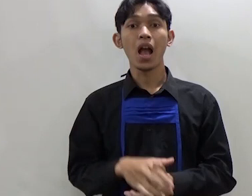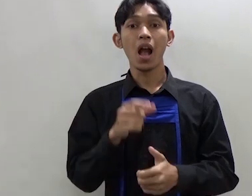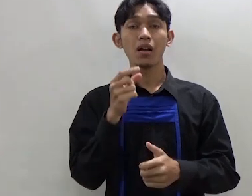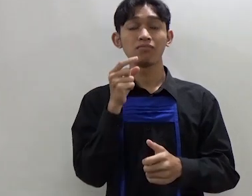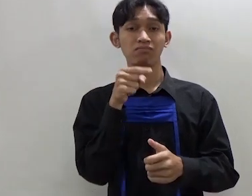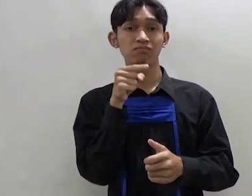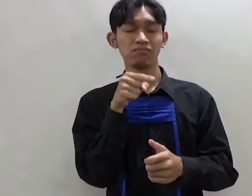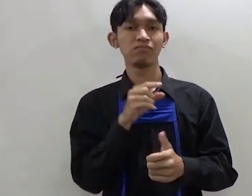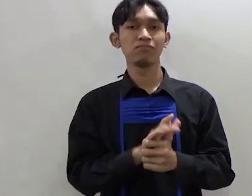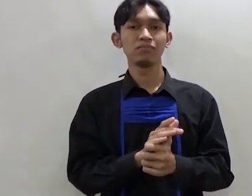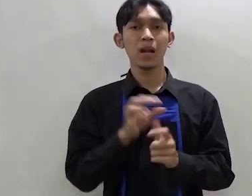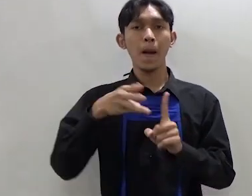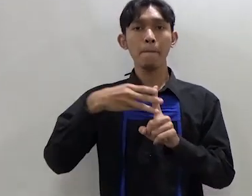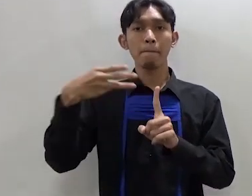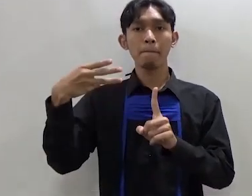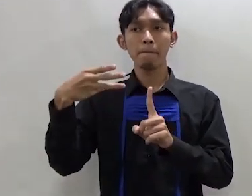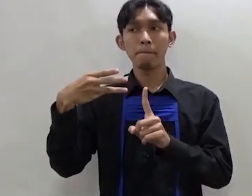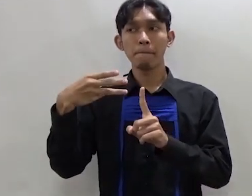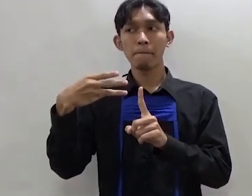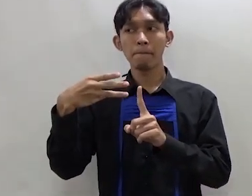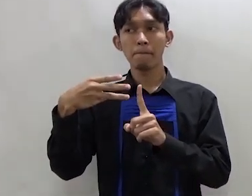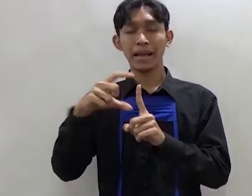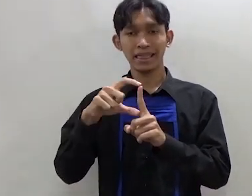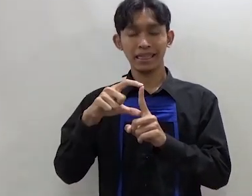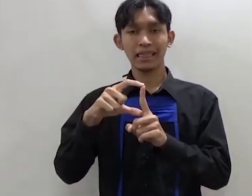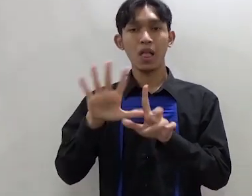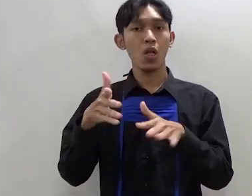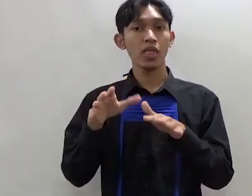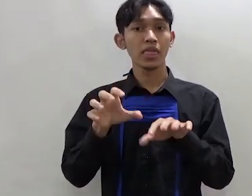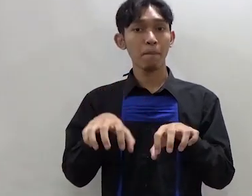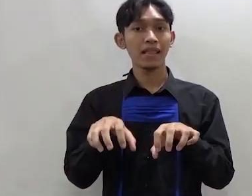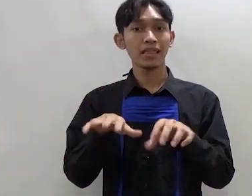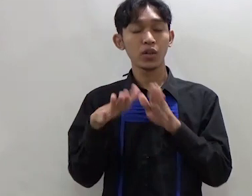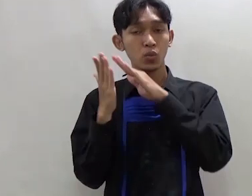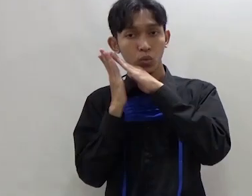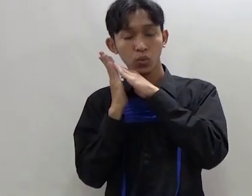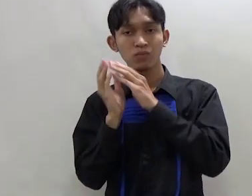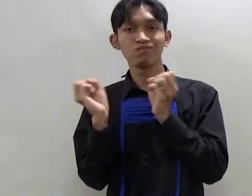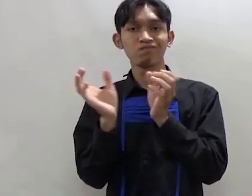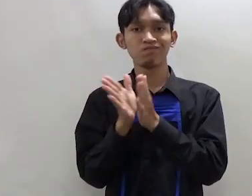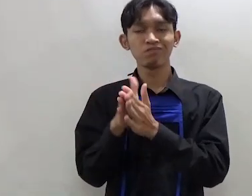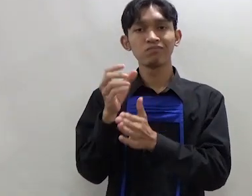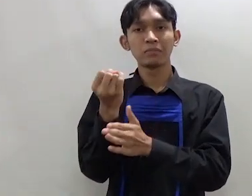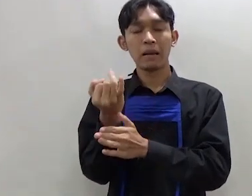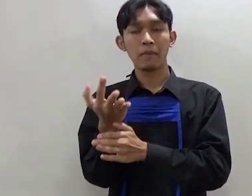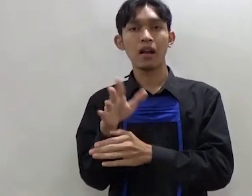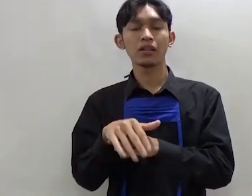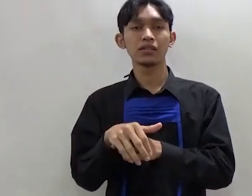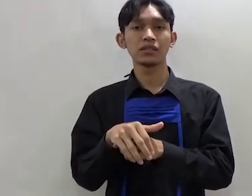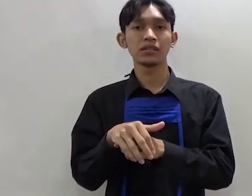yang diuji sebanyak 109 sampel dengan hasil diumumkan pada tanggal 25 Mei,